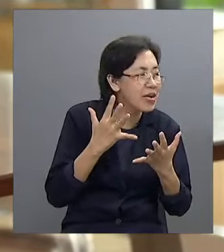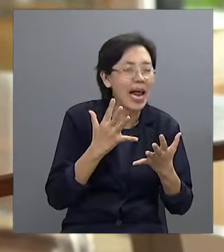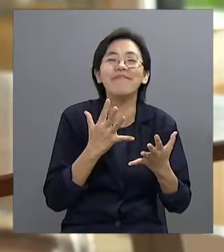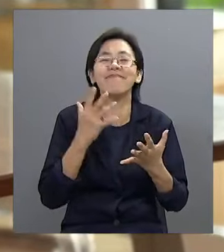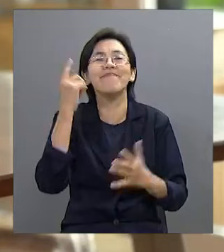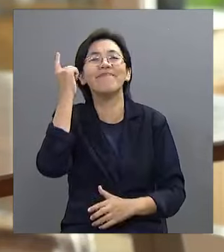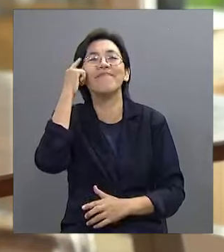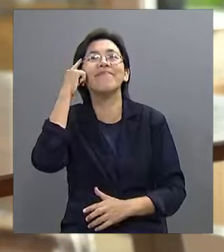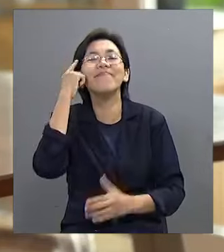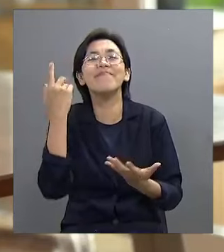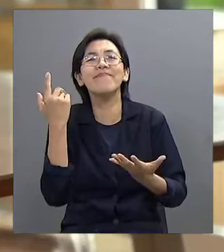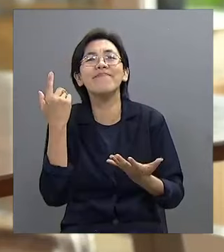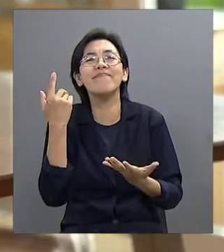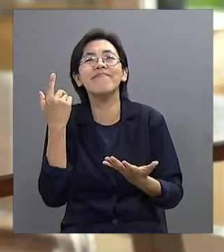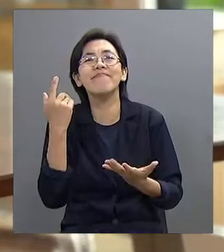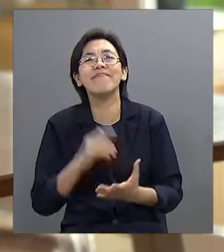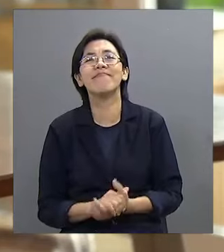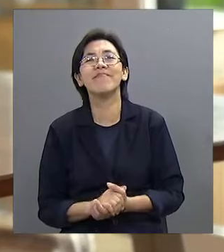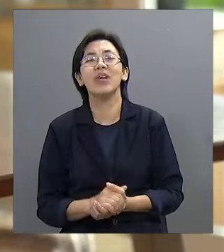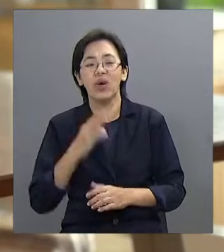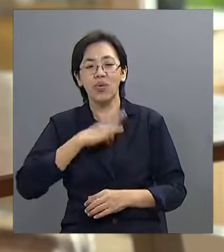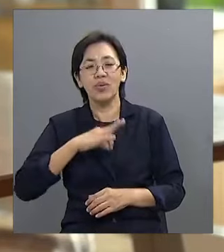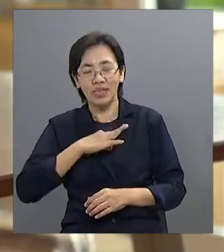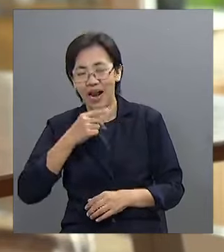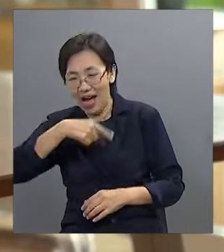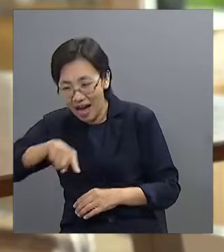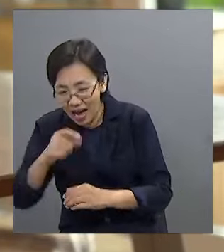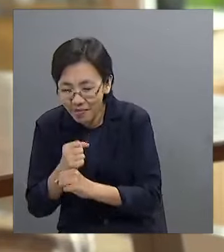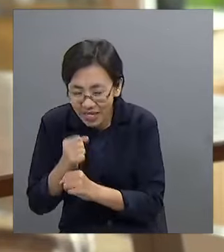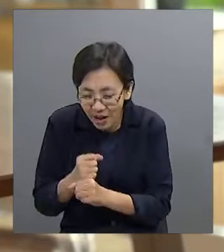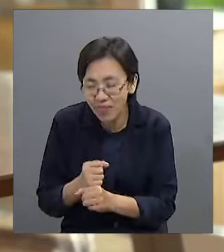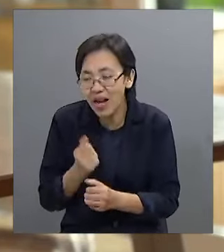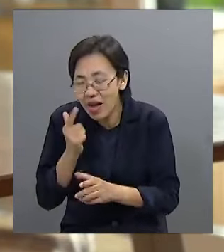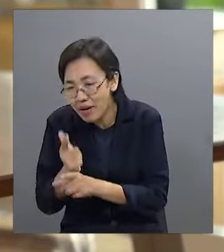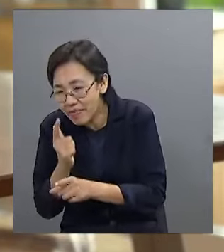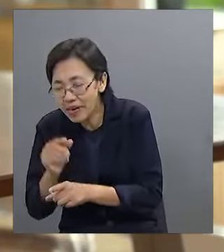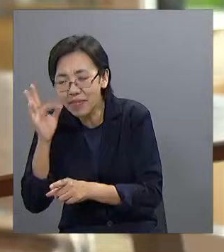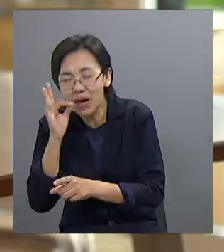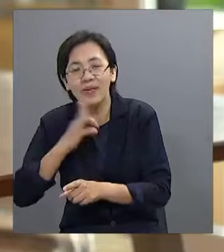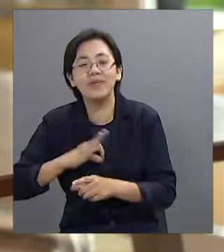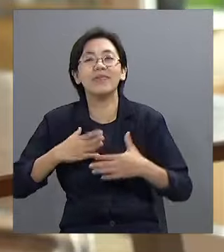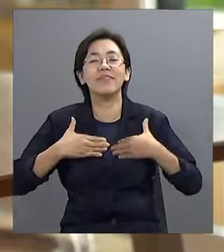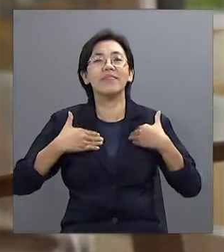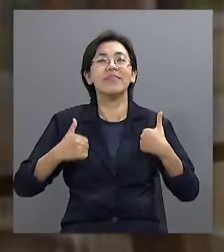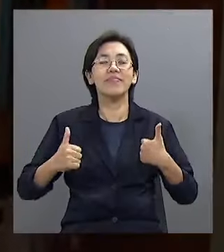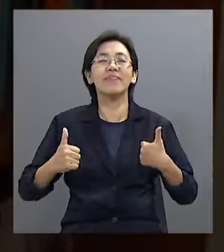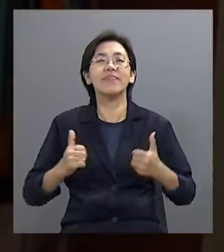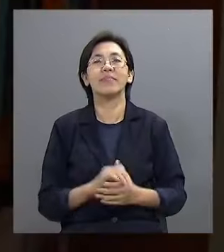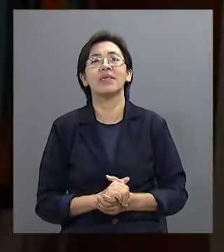ายเป็นว่าเขามีคุณค่าจากสิ่งที่เขาทำแล้วก็เขาได้ทำในสิ่งที่รัก